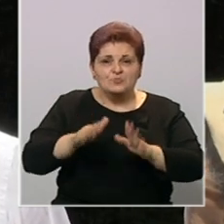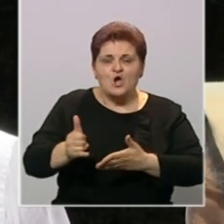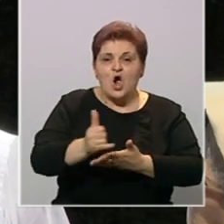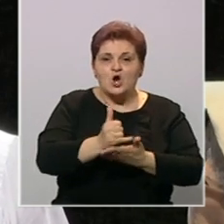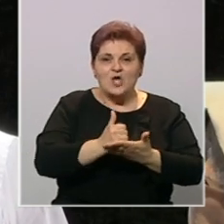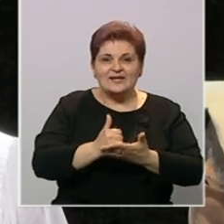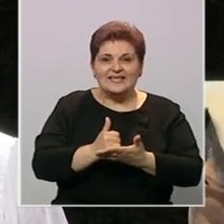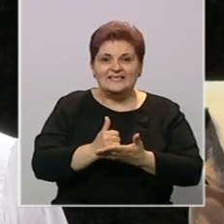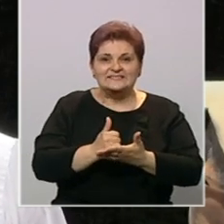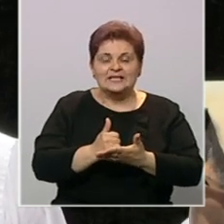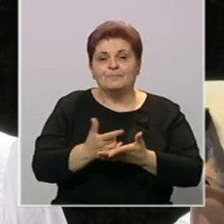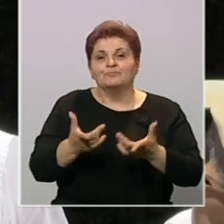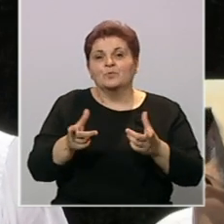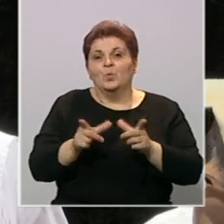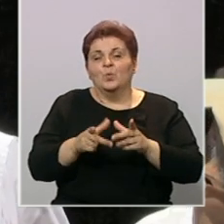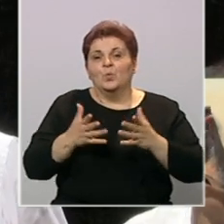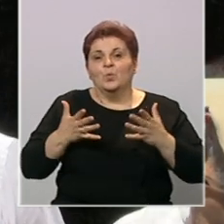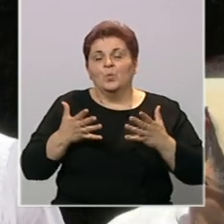koristiti u